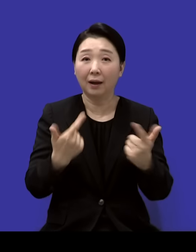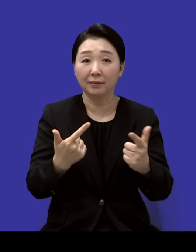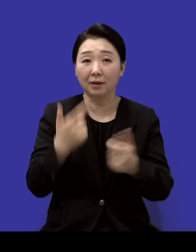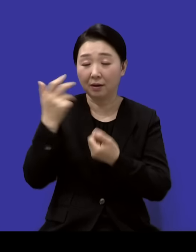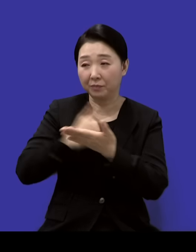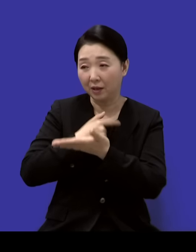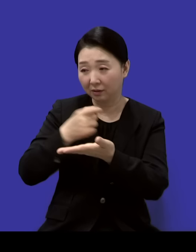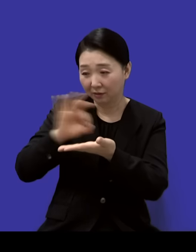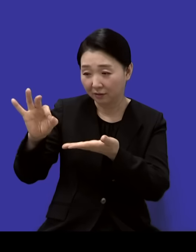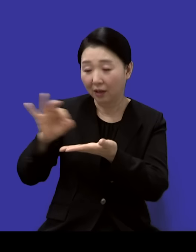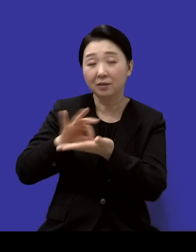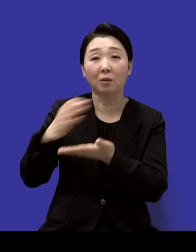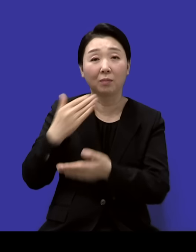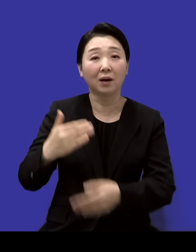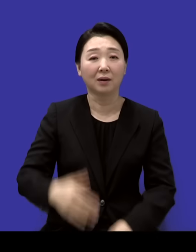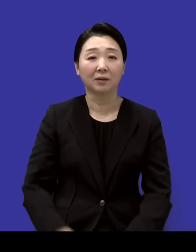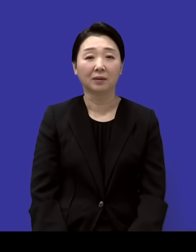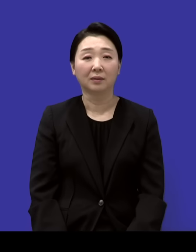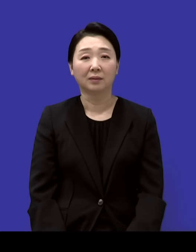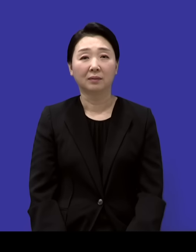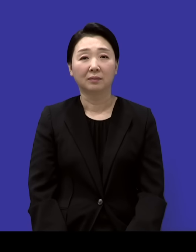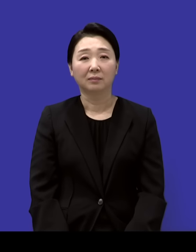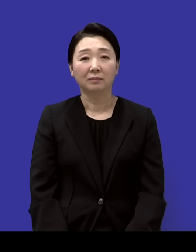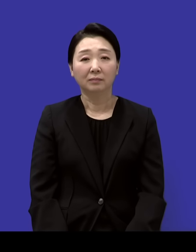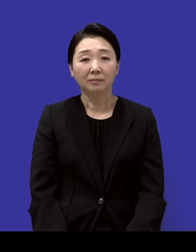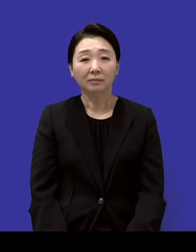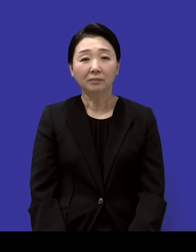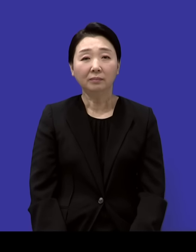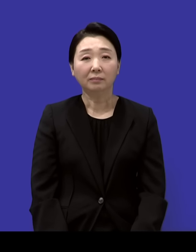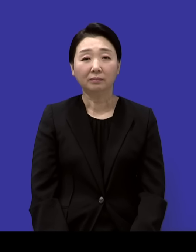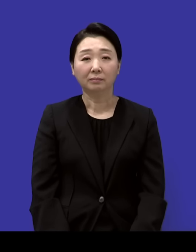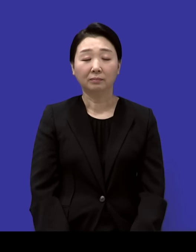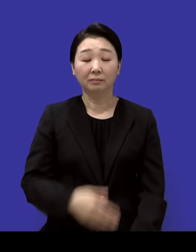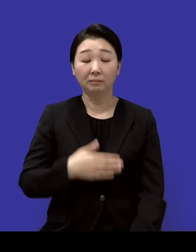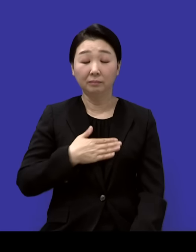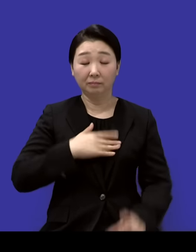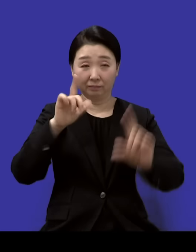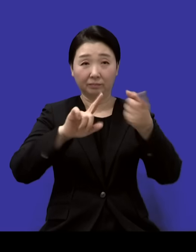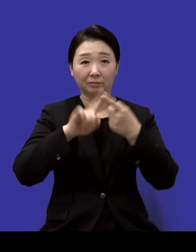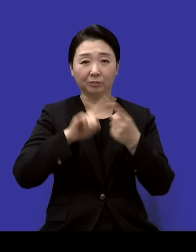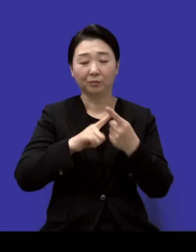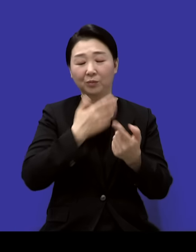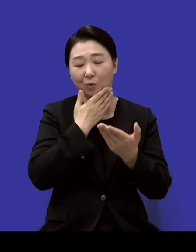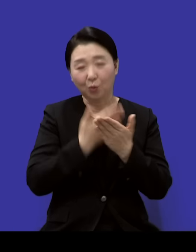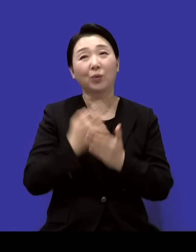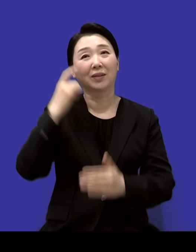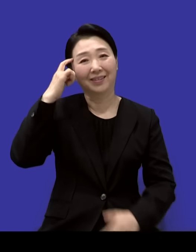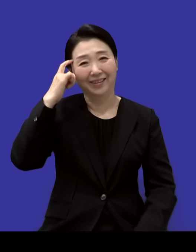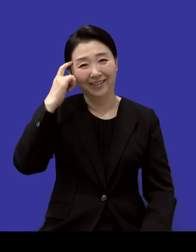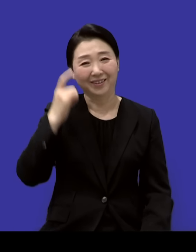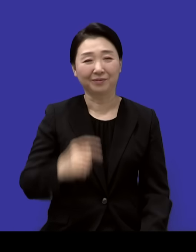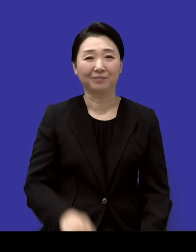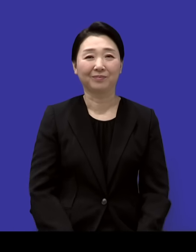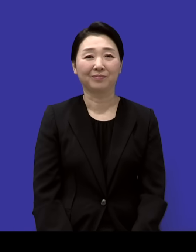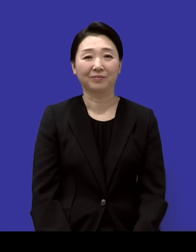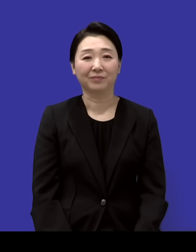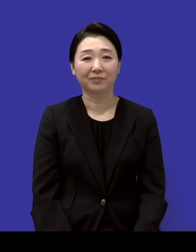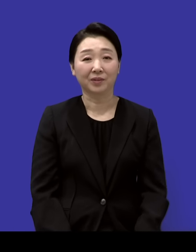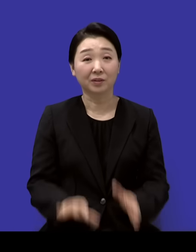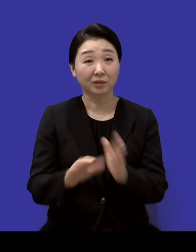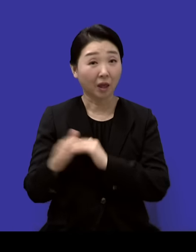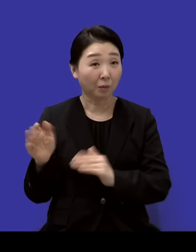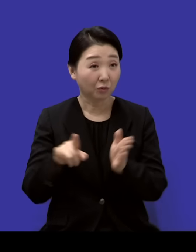사용하실 건데 그러면서 제 존재가 이제 그대로 이제 존귀하게 느껴지는 그런 순간이었죠. 그럼 그때부터 이제 신학에 좀